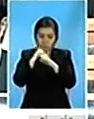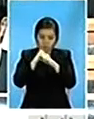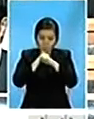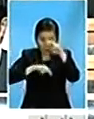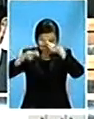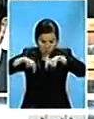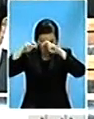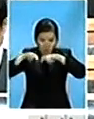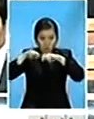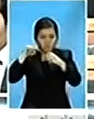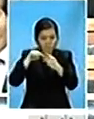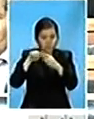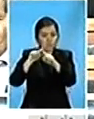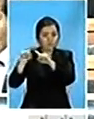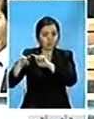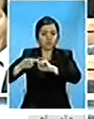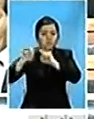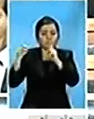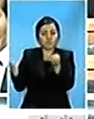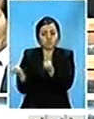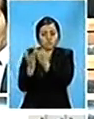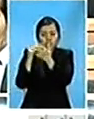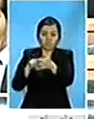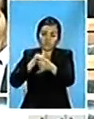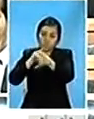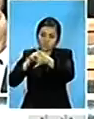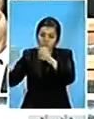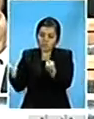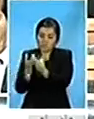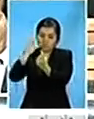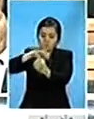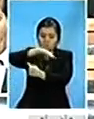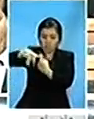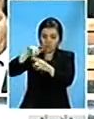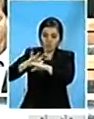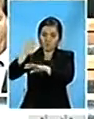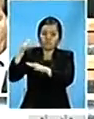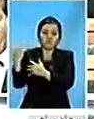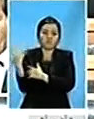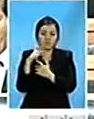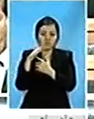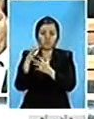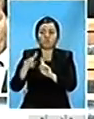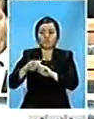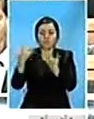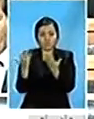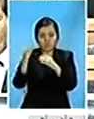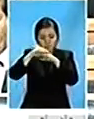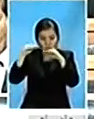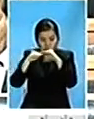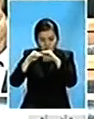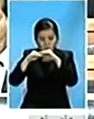มแต่ยังไม่มีการศึกษาผลกระทบสิ่งแวดล้อมบางโครงการมีการศึกษาความเหมาะส